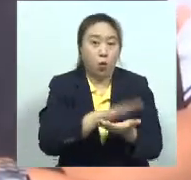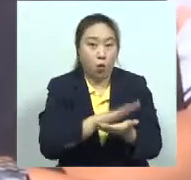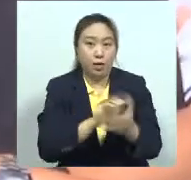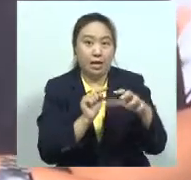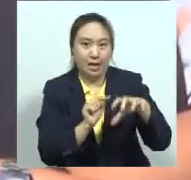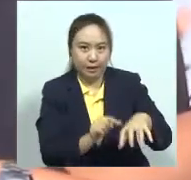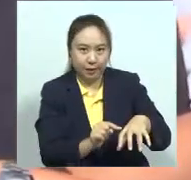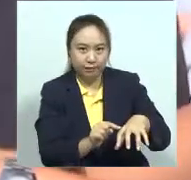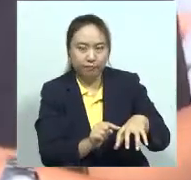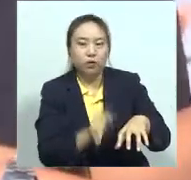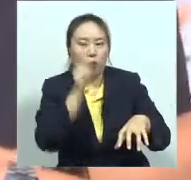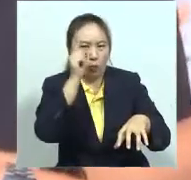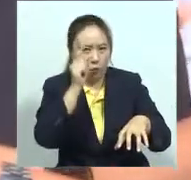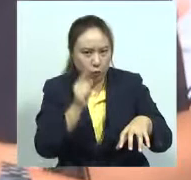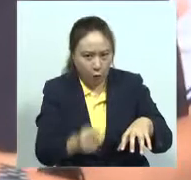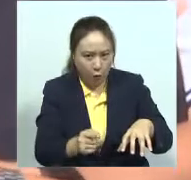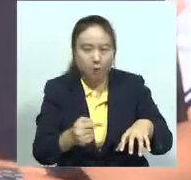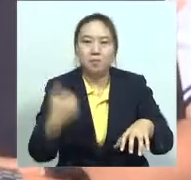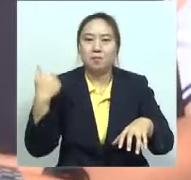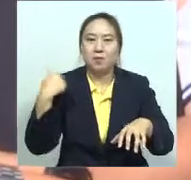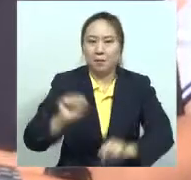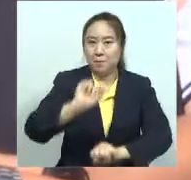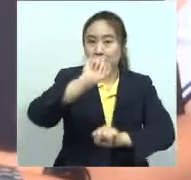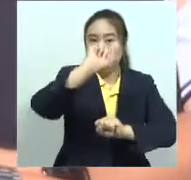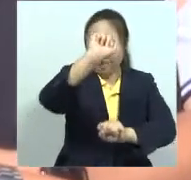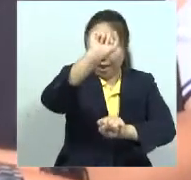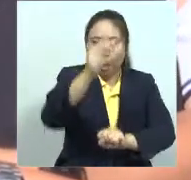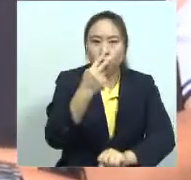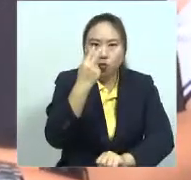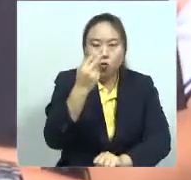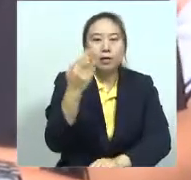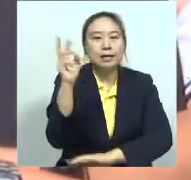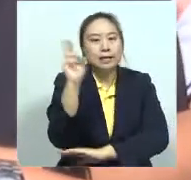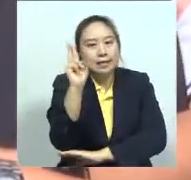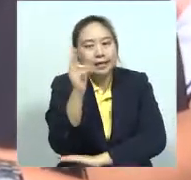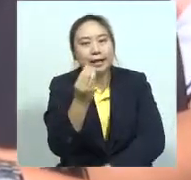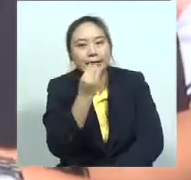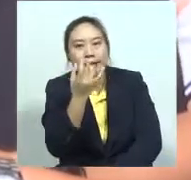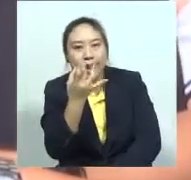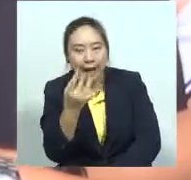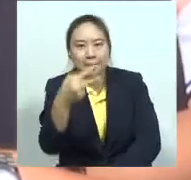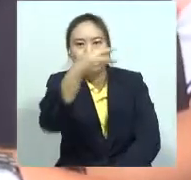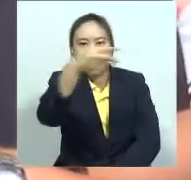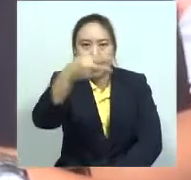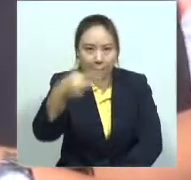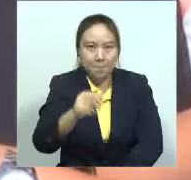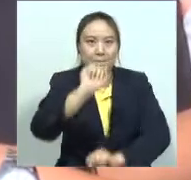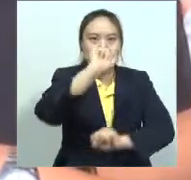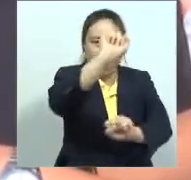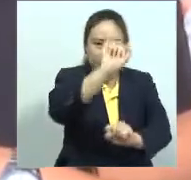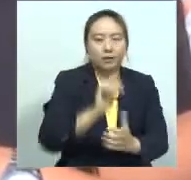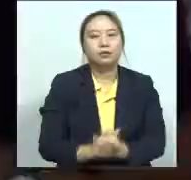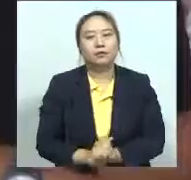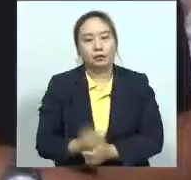ดต้องติดรายการอาหารไว้ให้ทราบทั่วกันแล้วก็อยากจะให้ผู้ปกครองเนี่ยได้